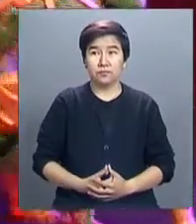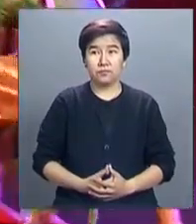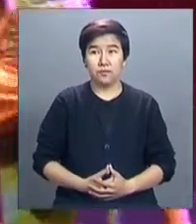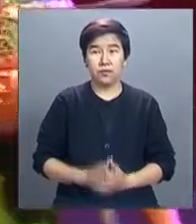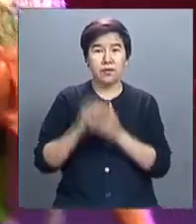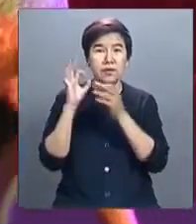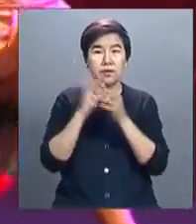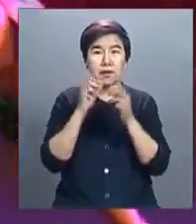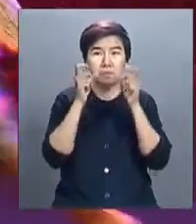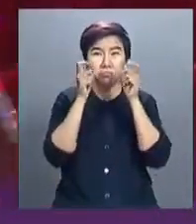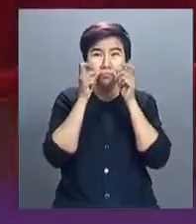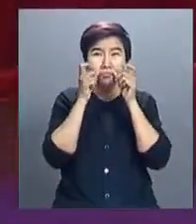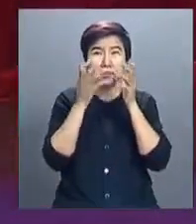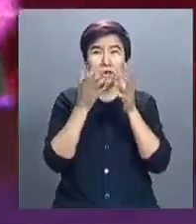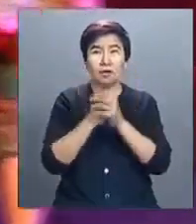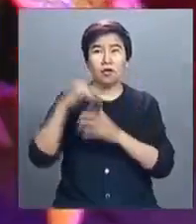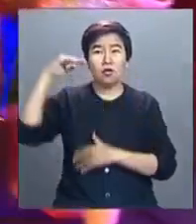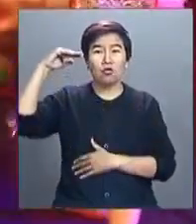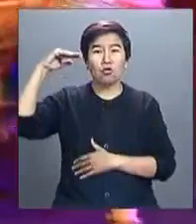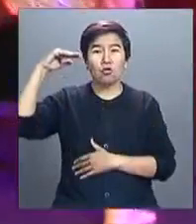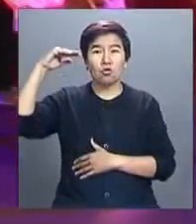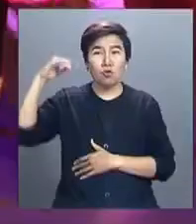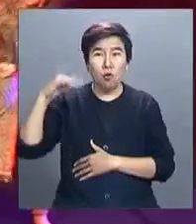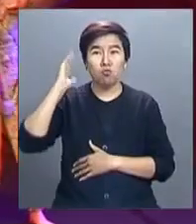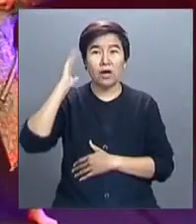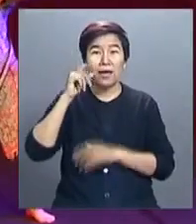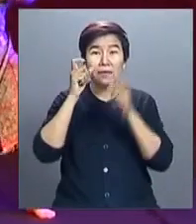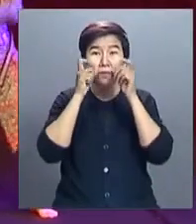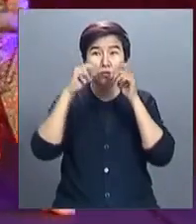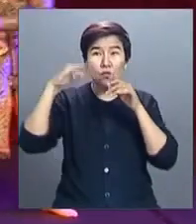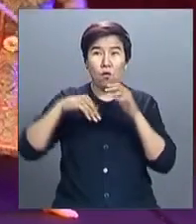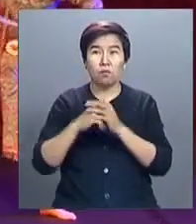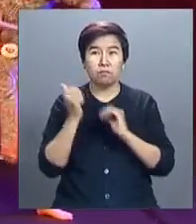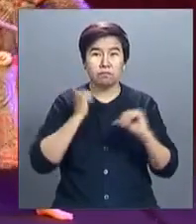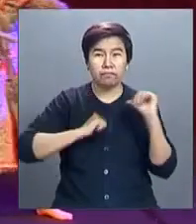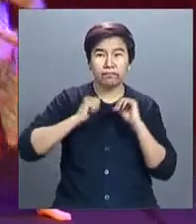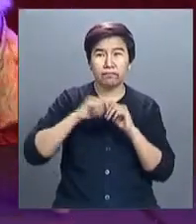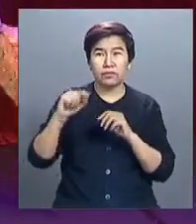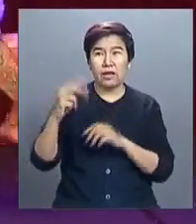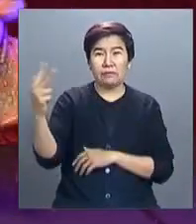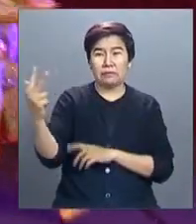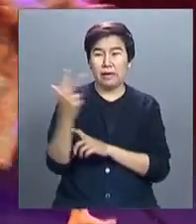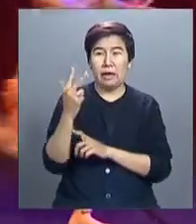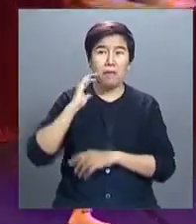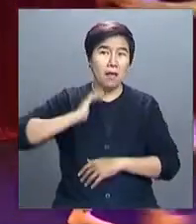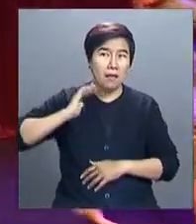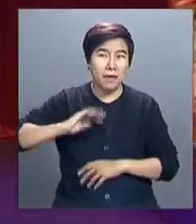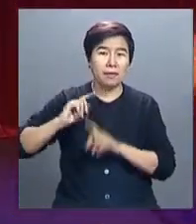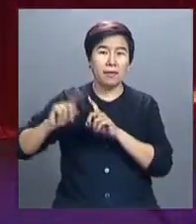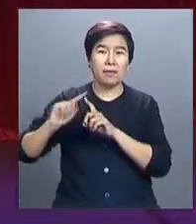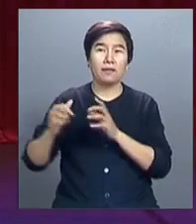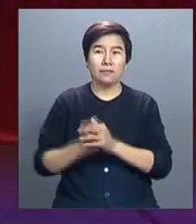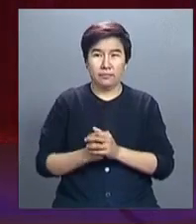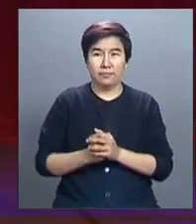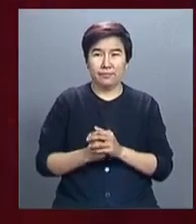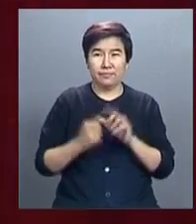ฉากสำคัญที่กุมภกันพระอนุชาของทศกัณฐ์แห่งกรุงลงกาต้องต่อกรกับ3ทหารเอกทัพพระรามคือหนุมานองคตและ